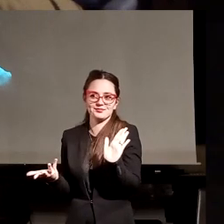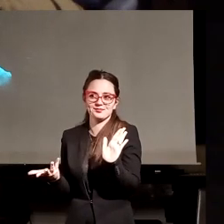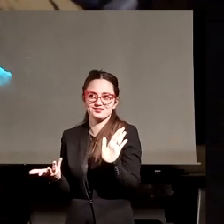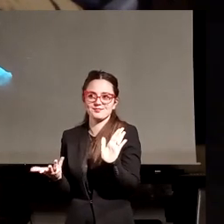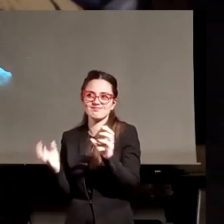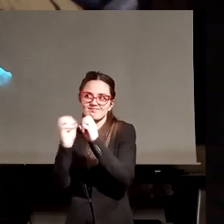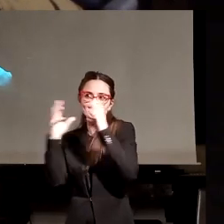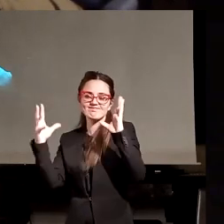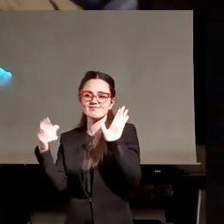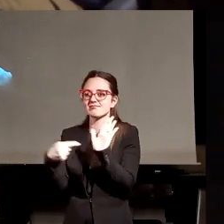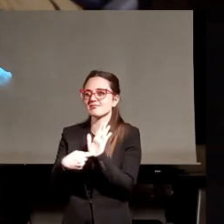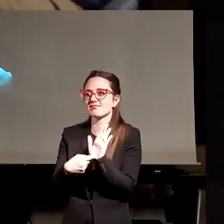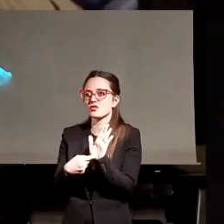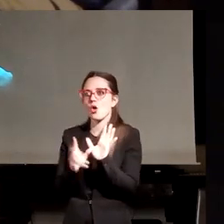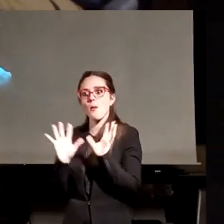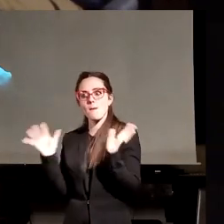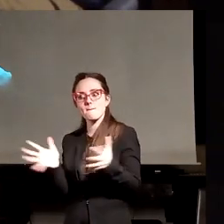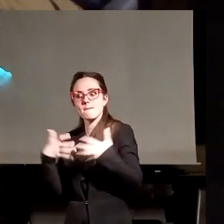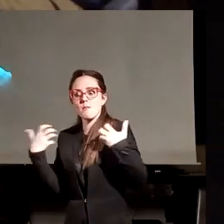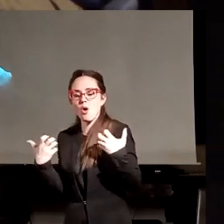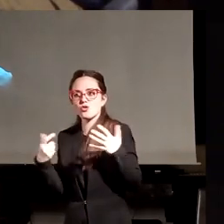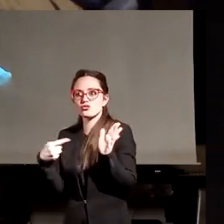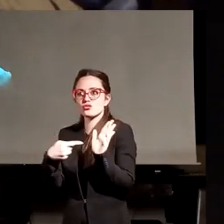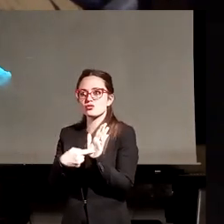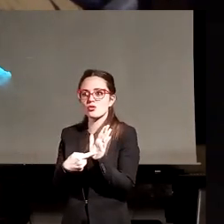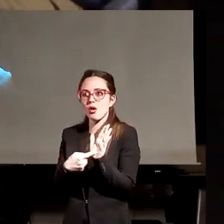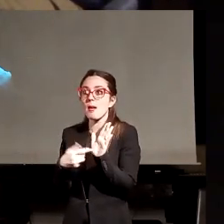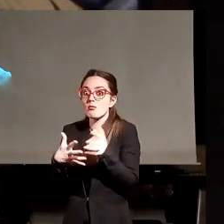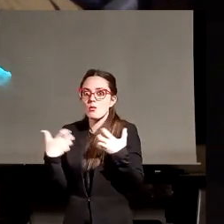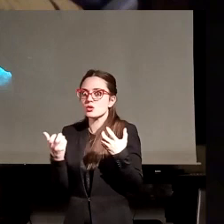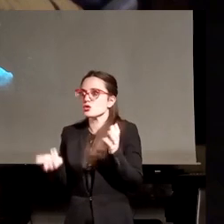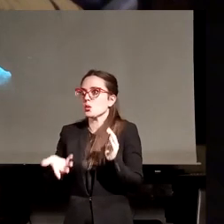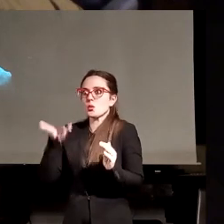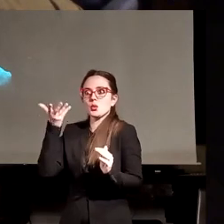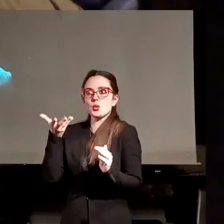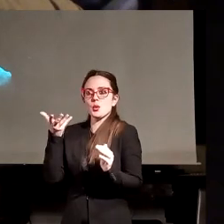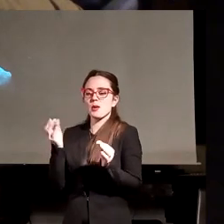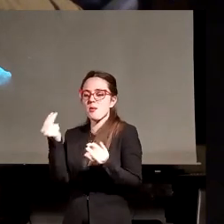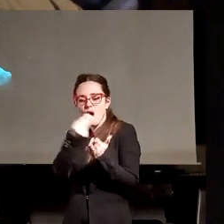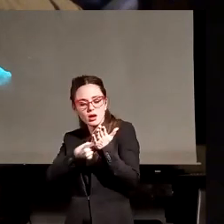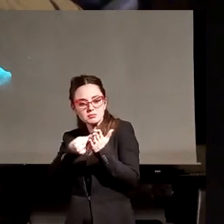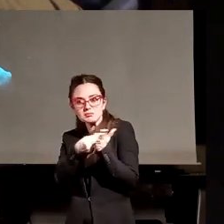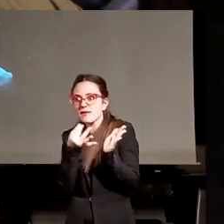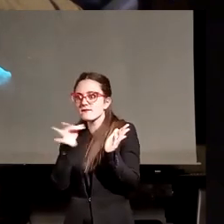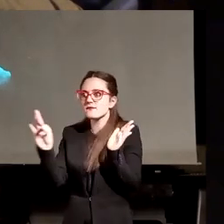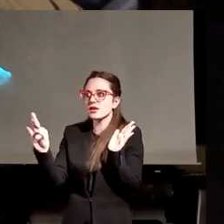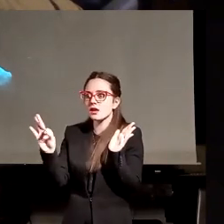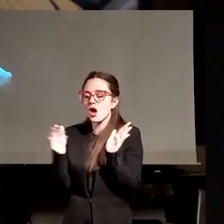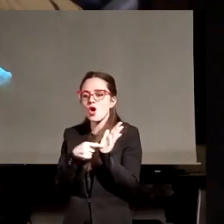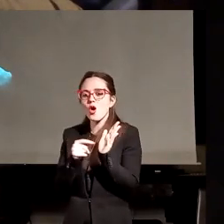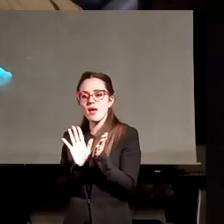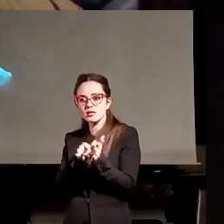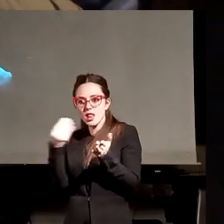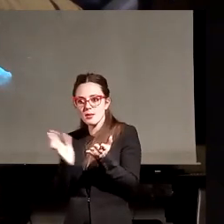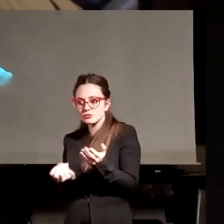questa raffigurazione del mostro che avevamo così straordinaria proprio graficamente esce quasi dalla pagine